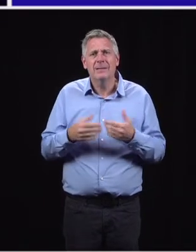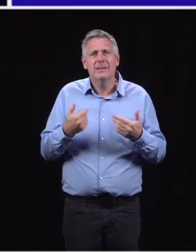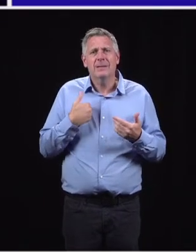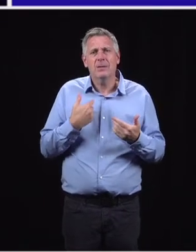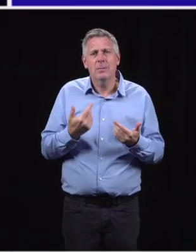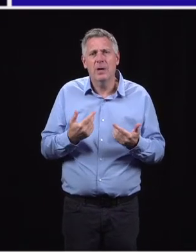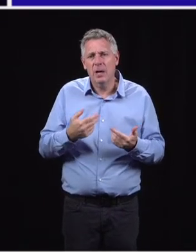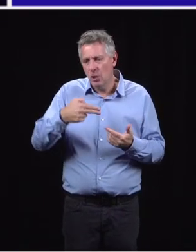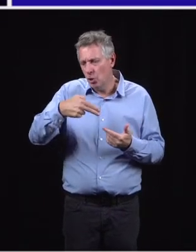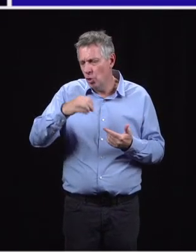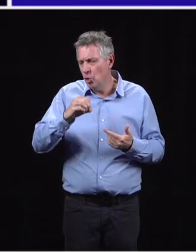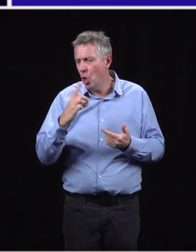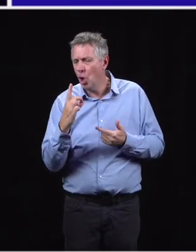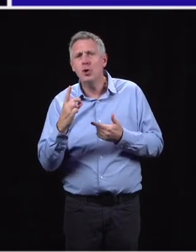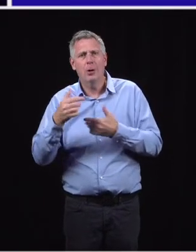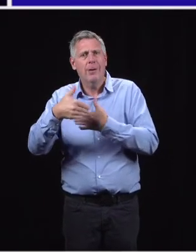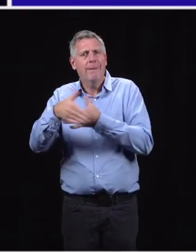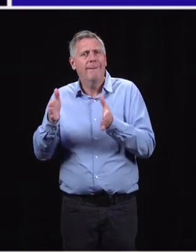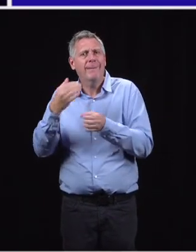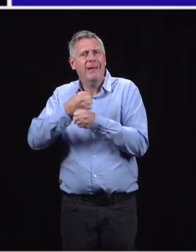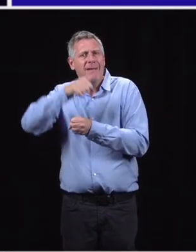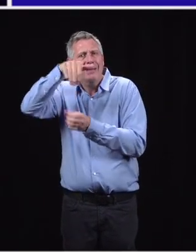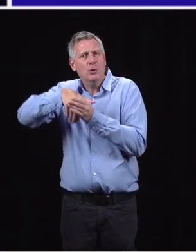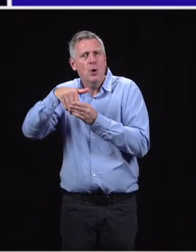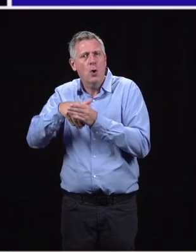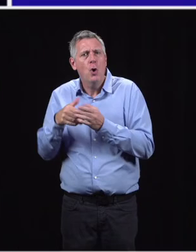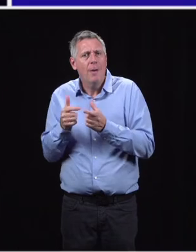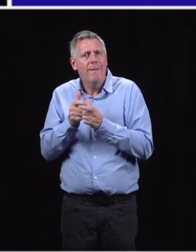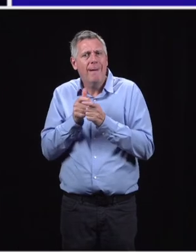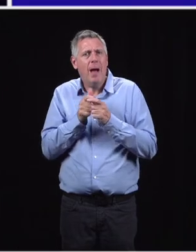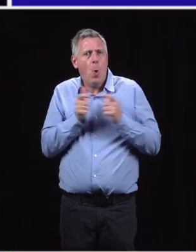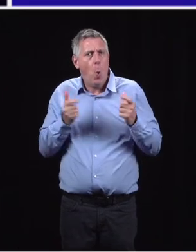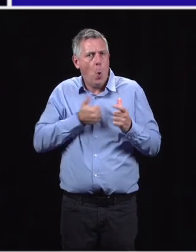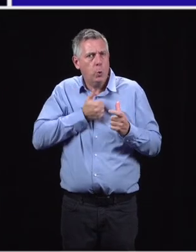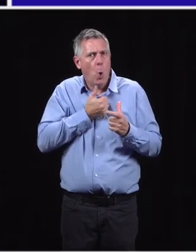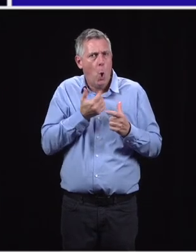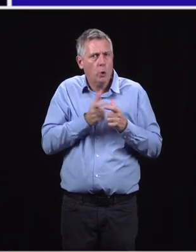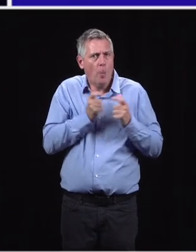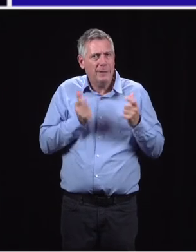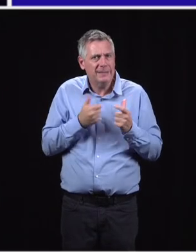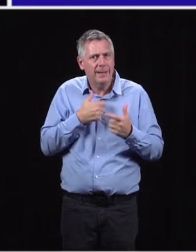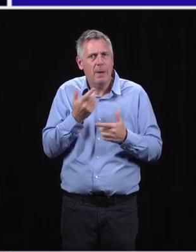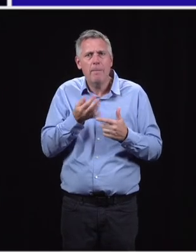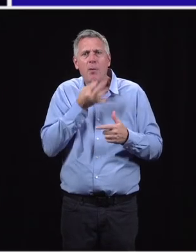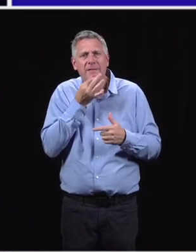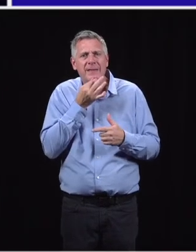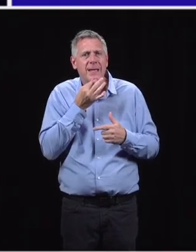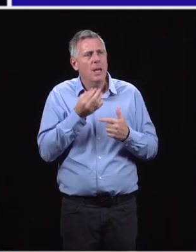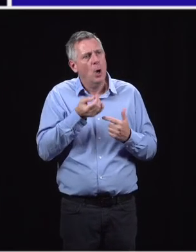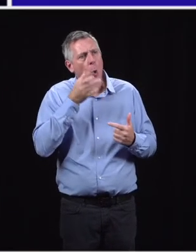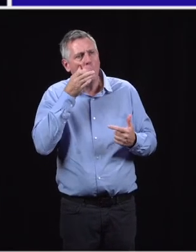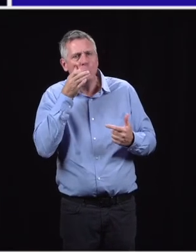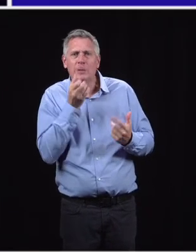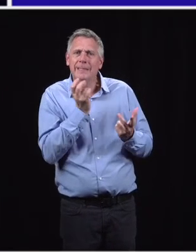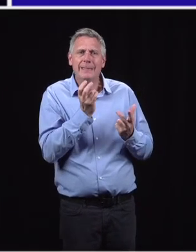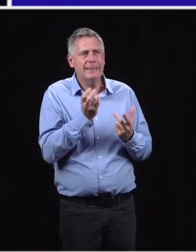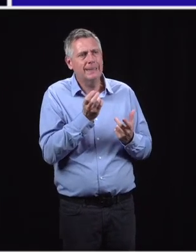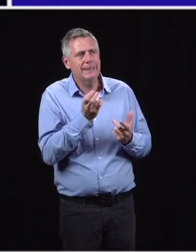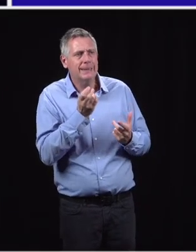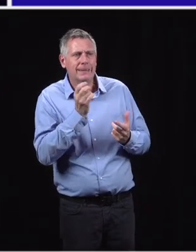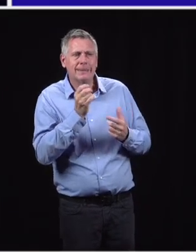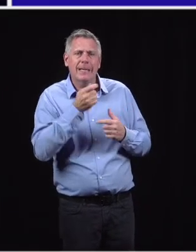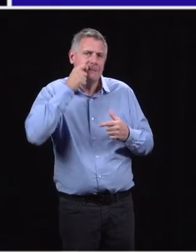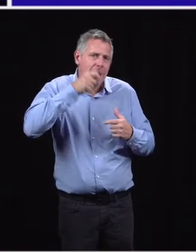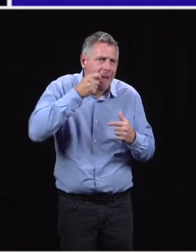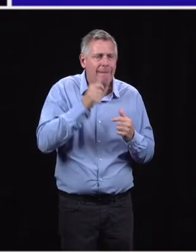à Nantes de plutôt utiliser cette auto-entreprise pour faire de justement du consulting sur tout ce qui est diversité